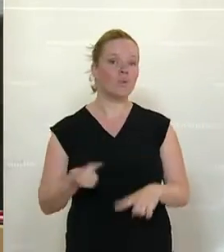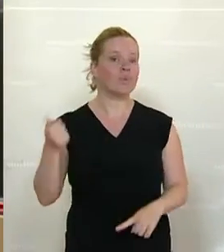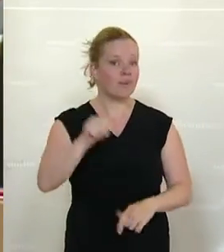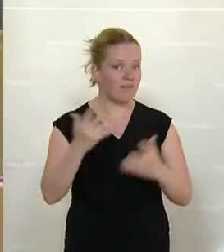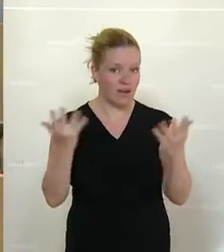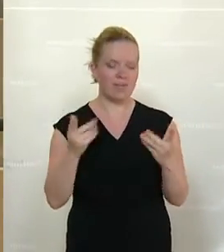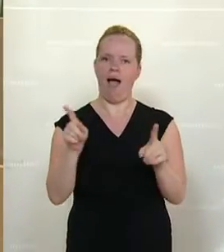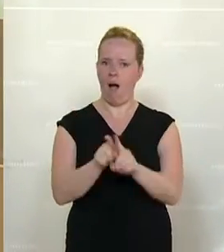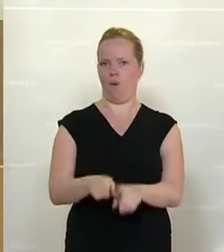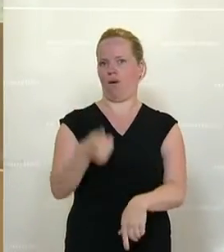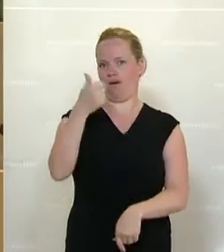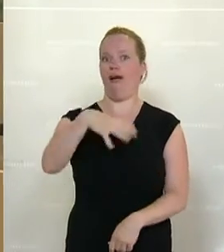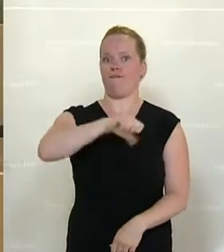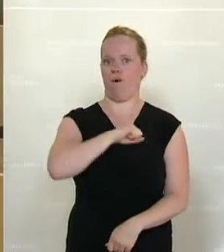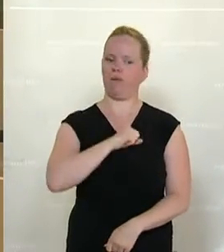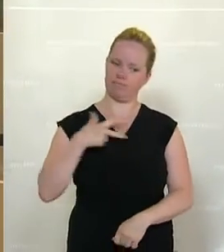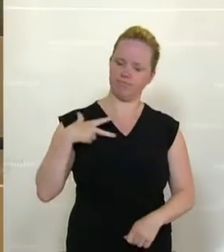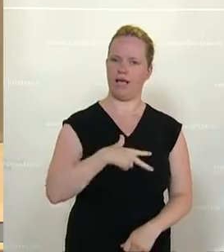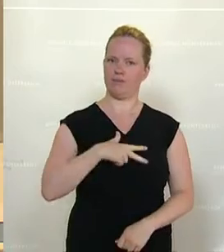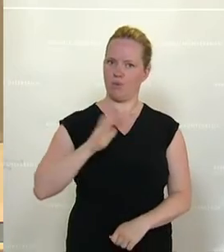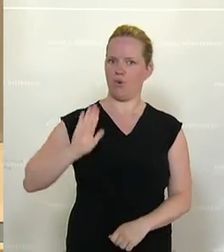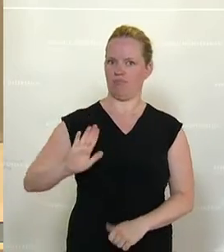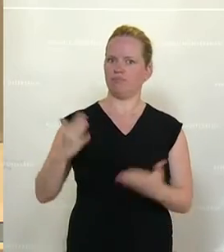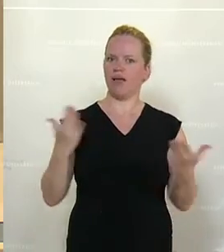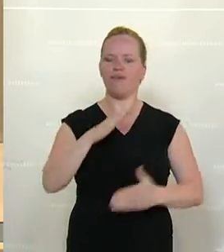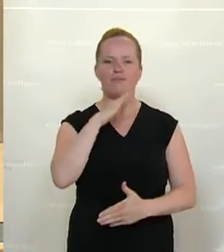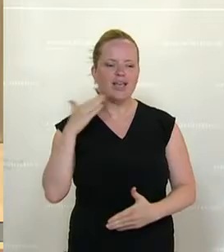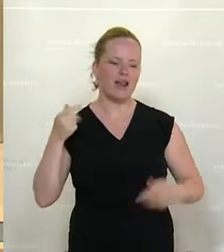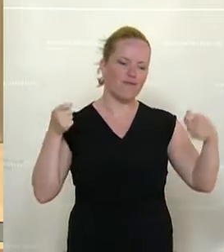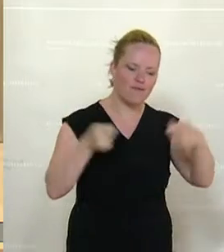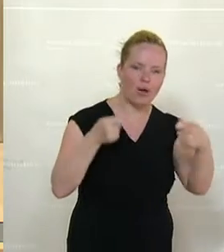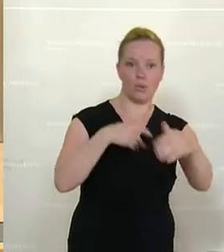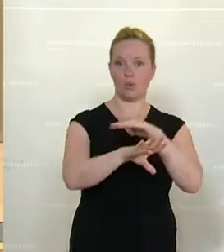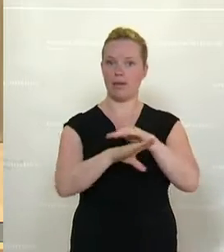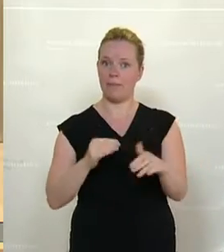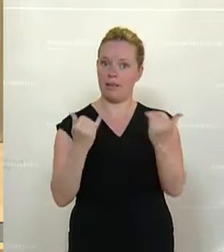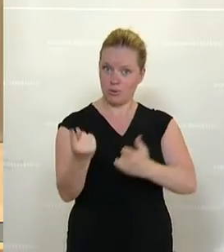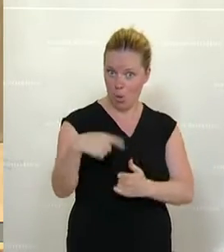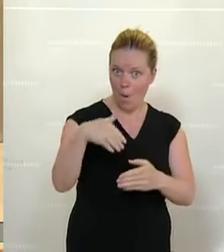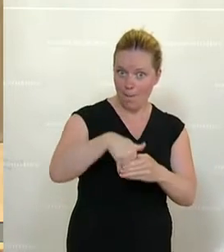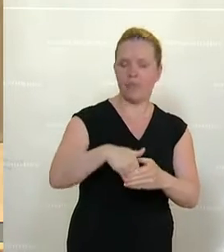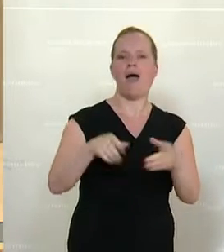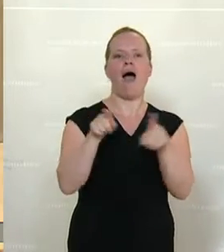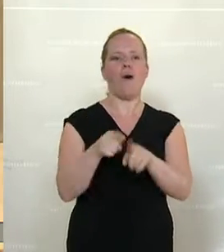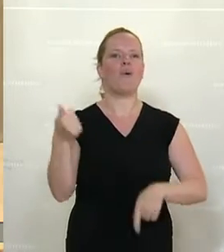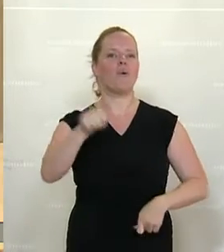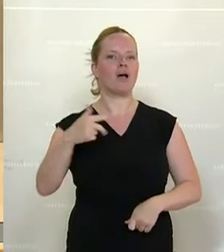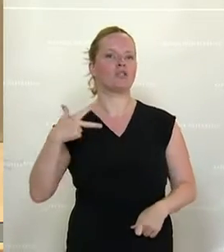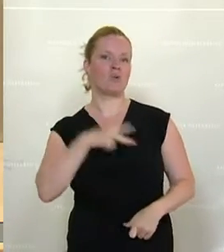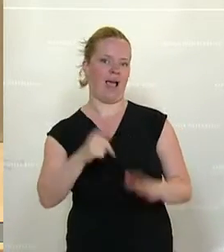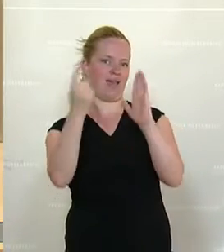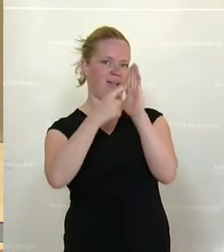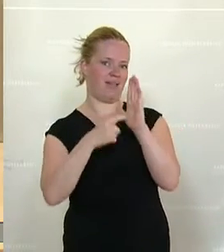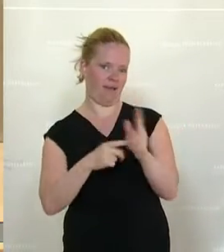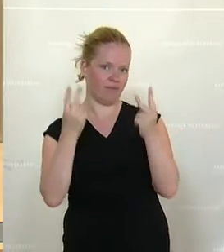Und das ist auch ein Erfolg der Sozialdemokratie, bei den vielen Förderungen auch für Unternehmen, die jetzt kommen werden, wird es auch um soziale